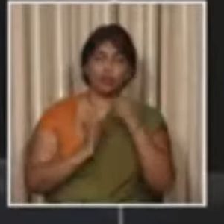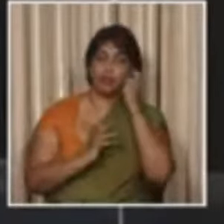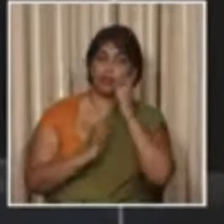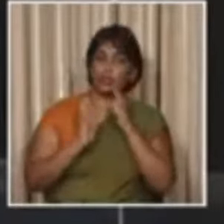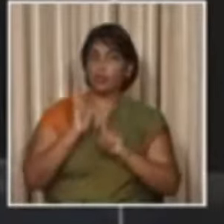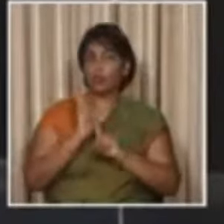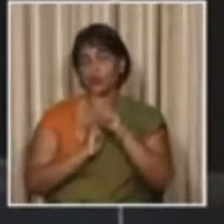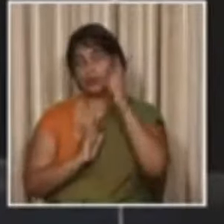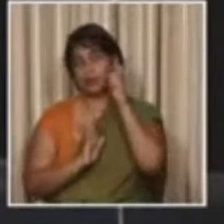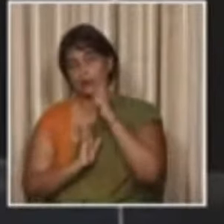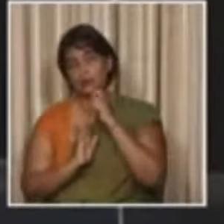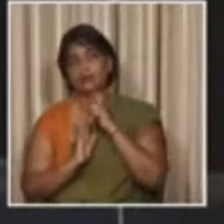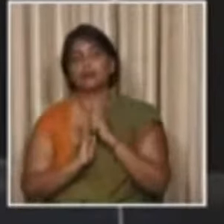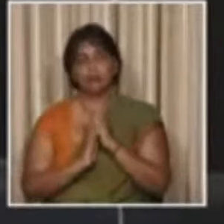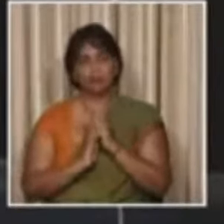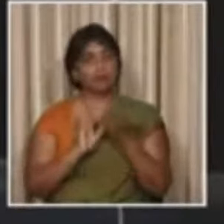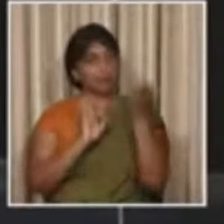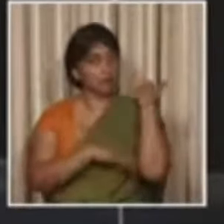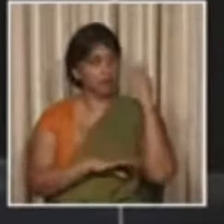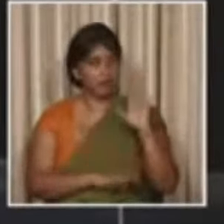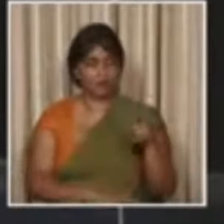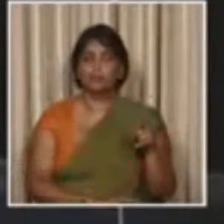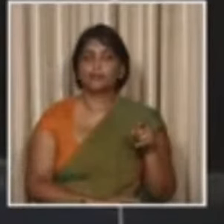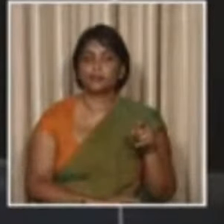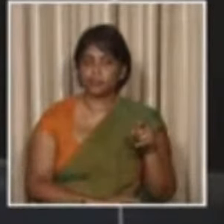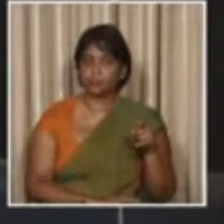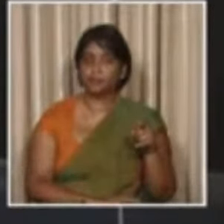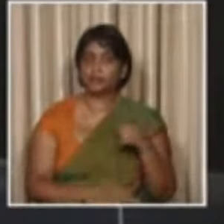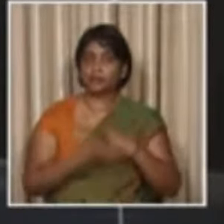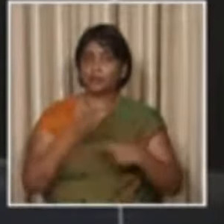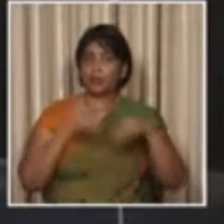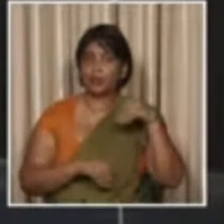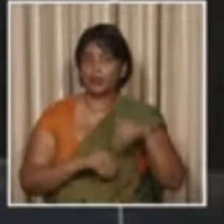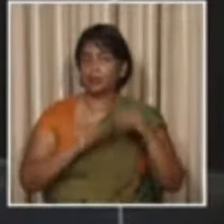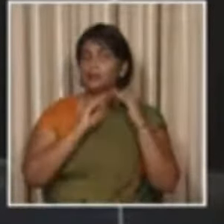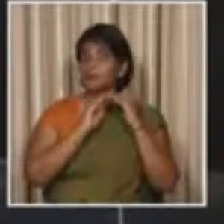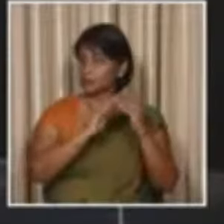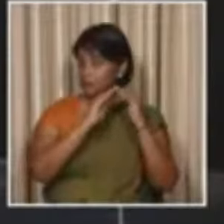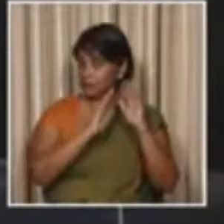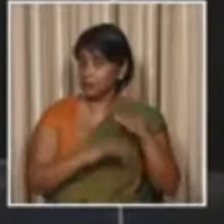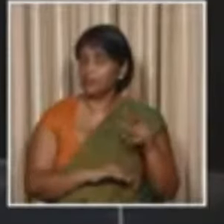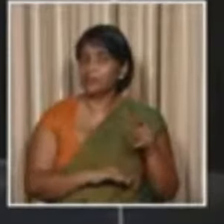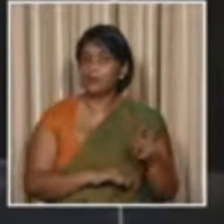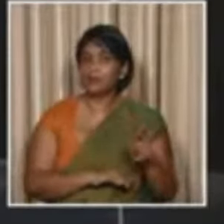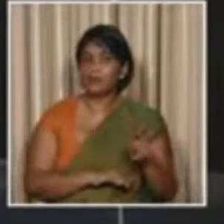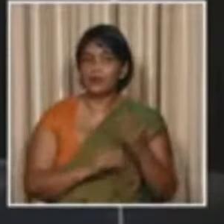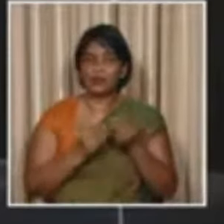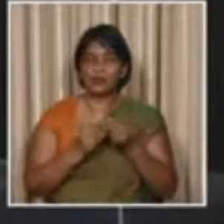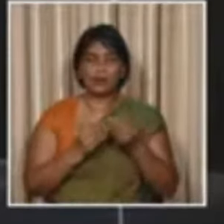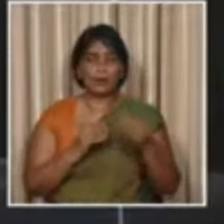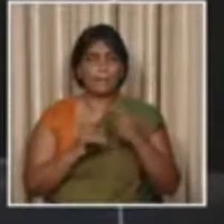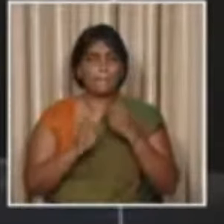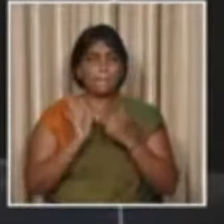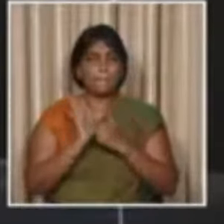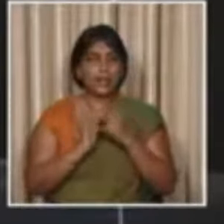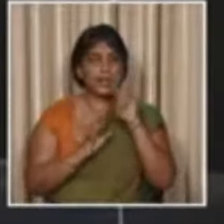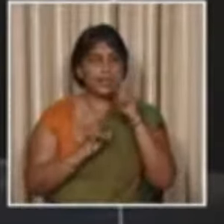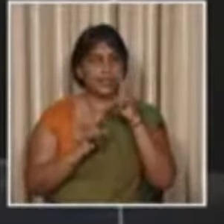උතුරේ ත්‍රස්තවාදී. එහෙම තිබුණේ. ඡන්ද මධ්‍යස්ථාන පිහිටවල තිබුණේ දෙකේ සීමාවේ මීටර් 100ක්